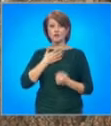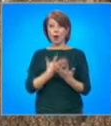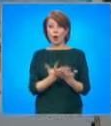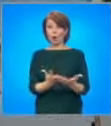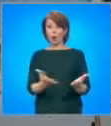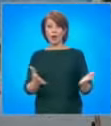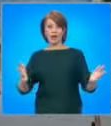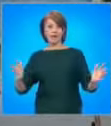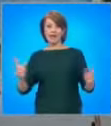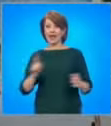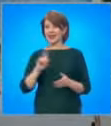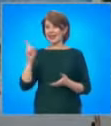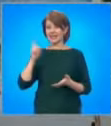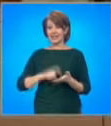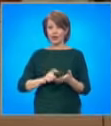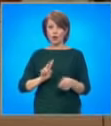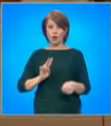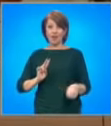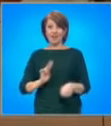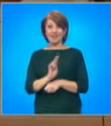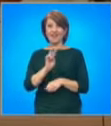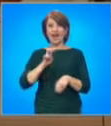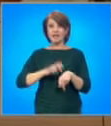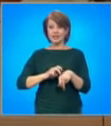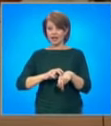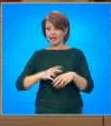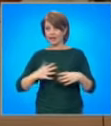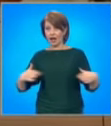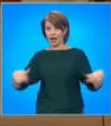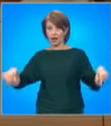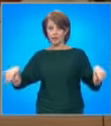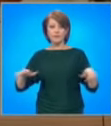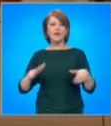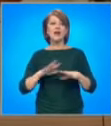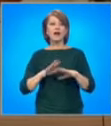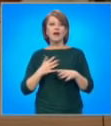заградили неправомерно 12 декара. Вече имаме абсолютно всичко,